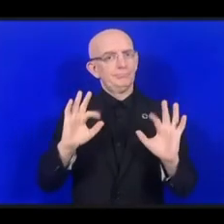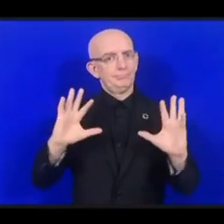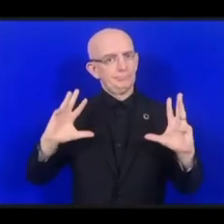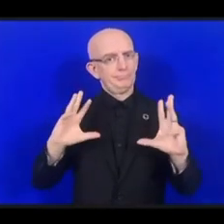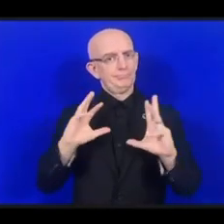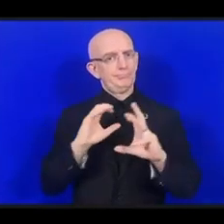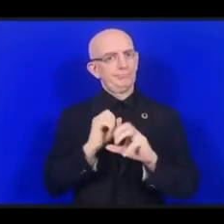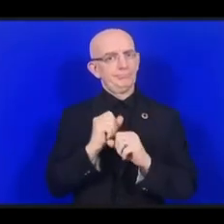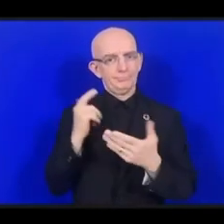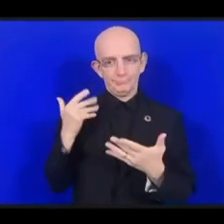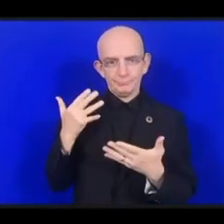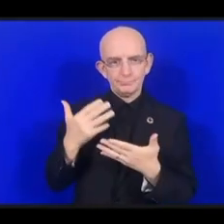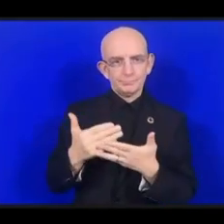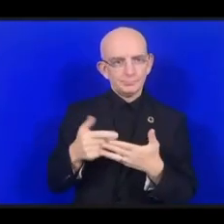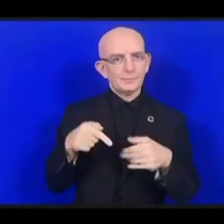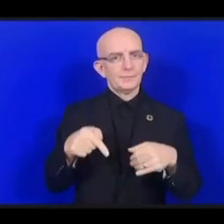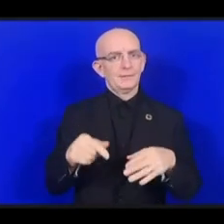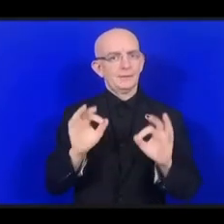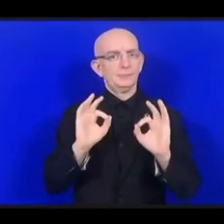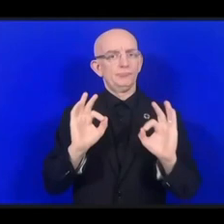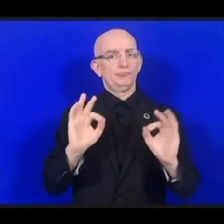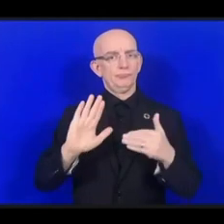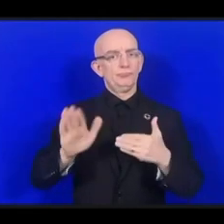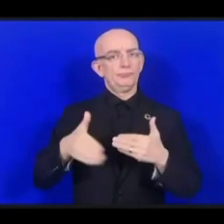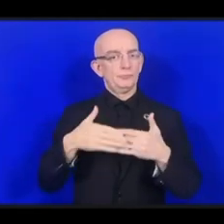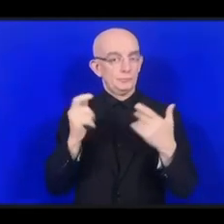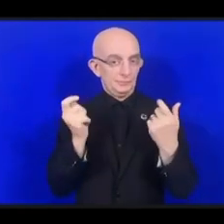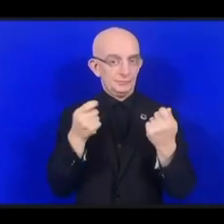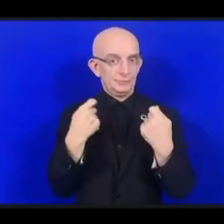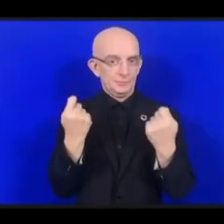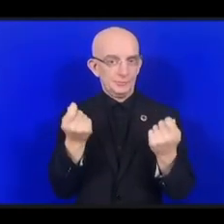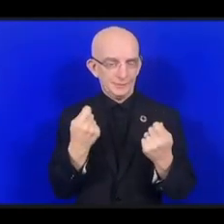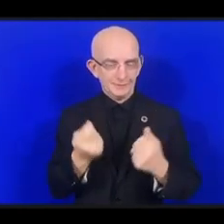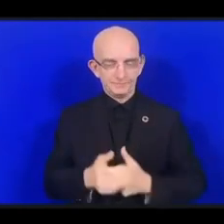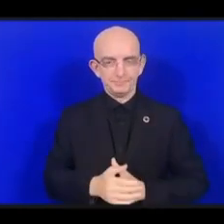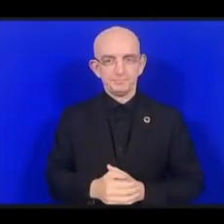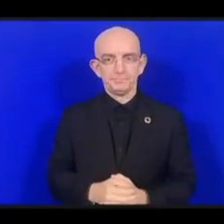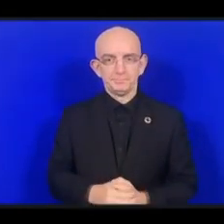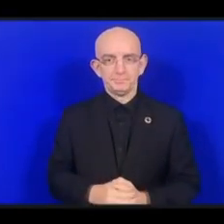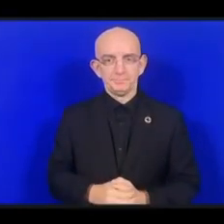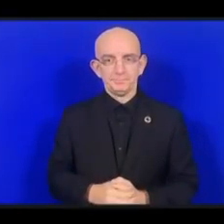conclusion fructueuse toutes mes